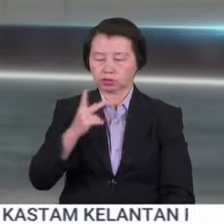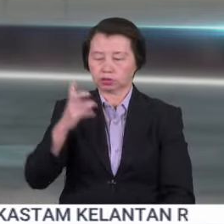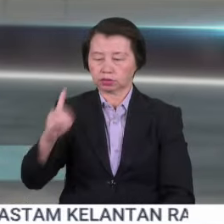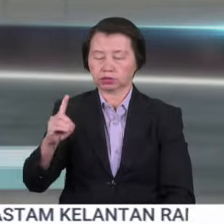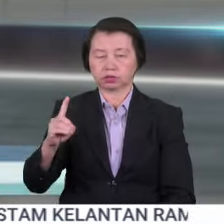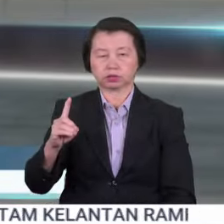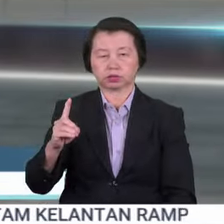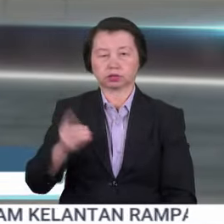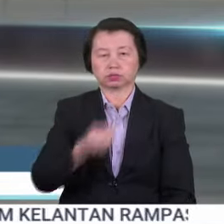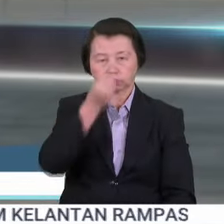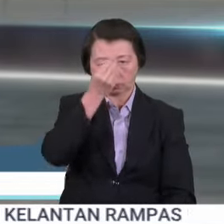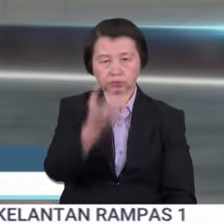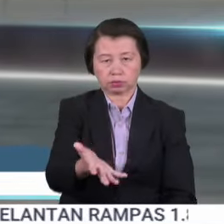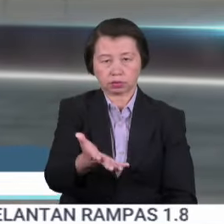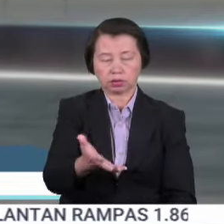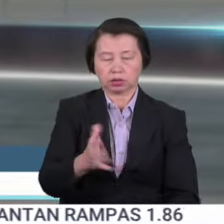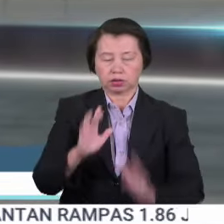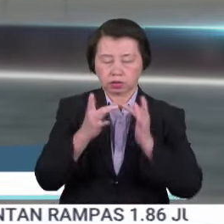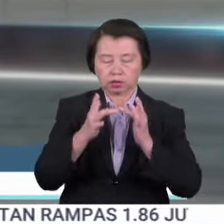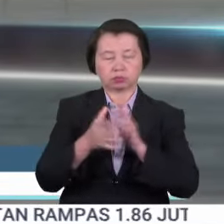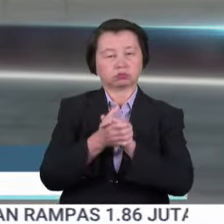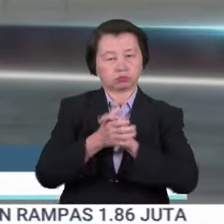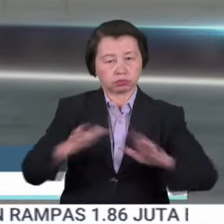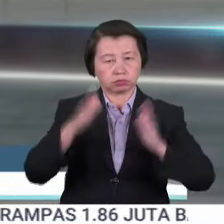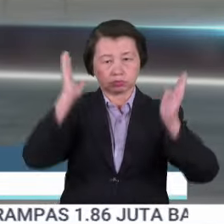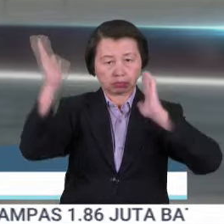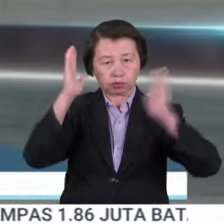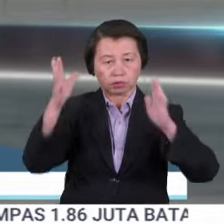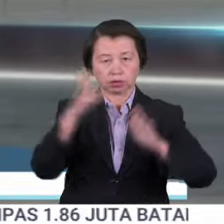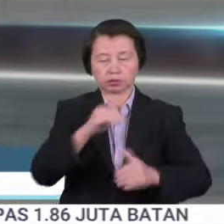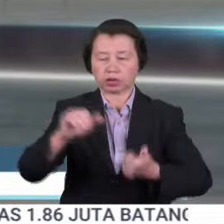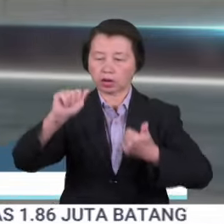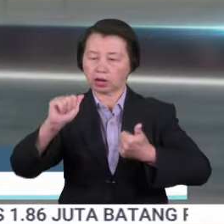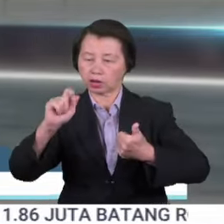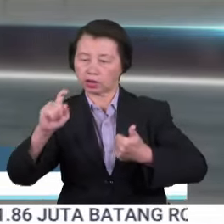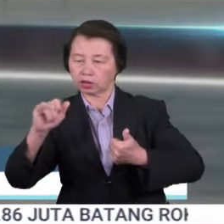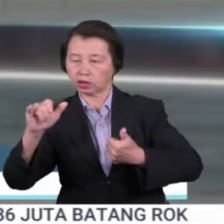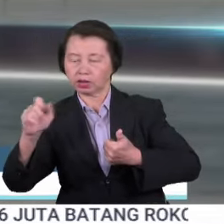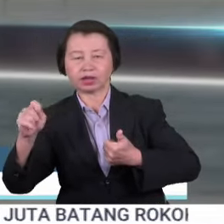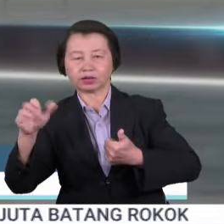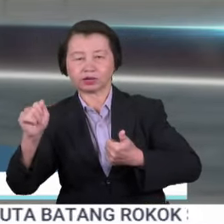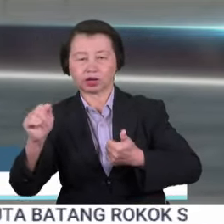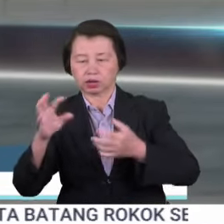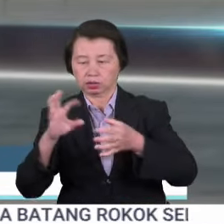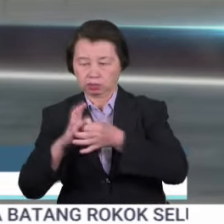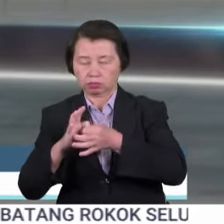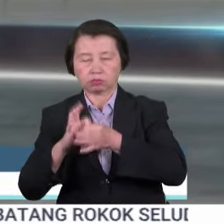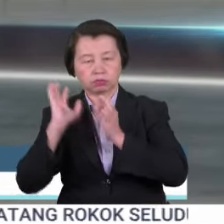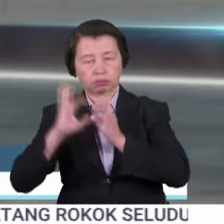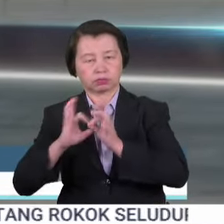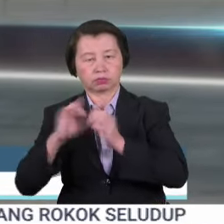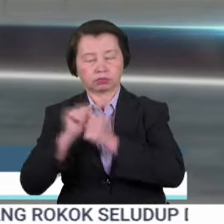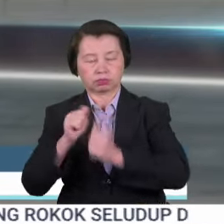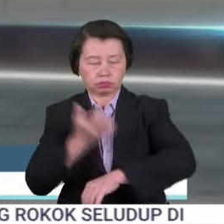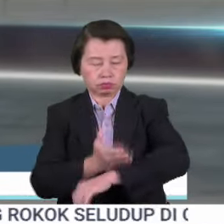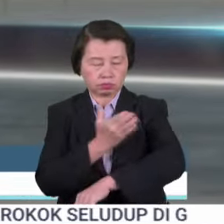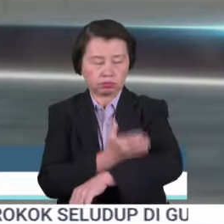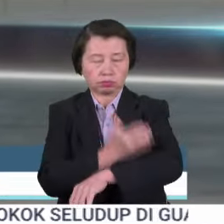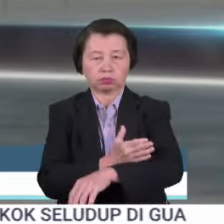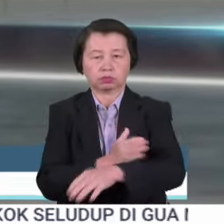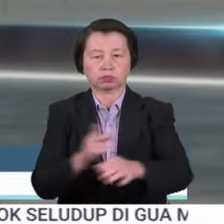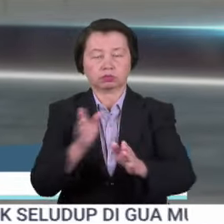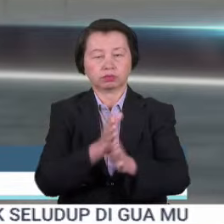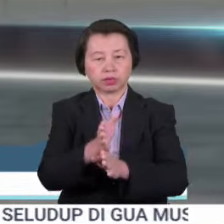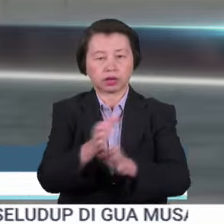Digital Fahmi Fadil memaklumkan Cyber Security Malaysia dan Axiata Group Berhad bakal menjalin kerjasama untuk memperkasa bidang